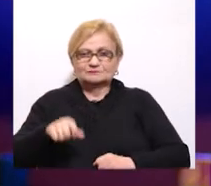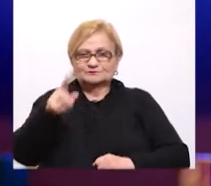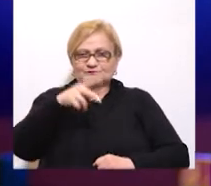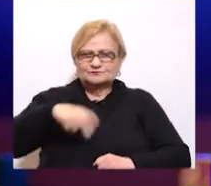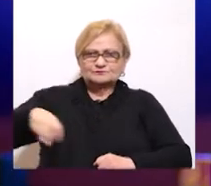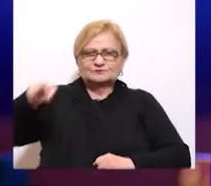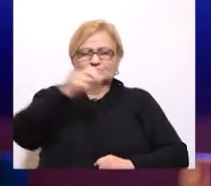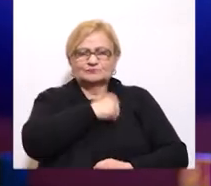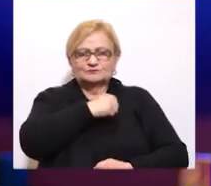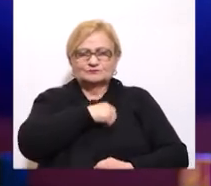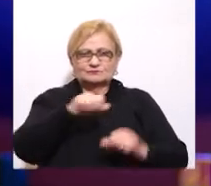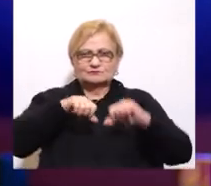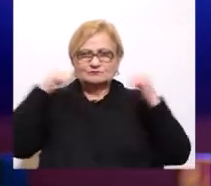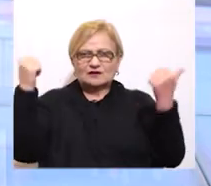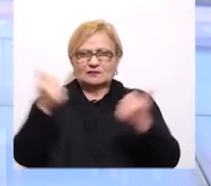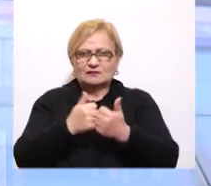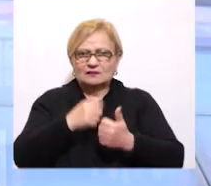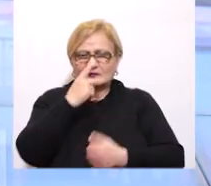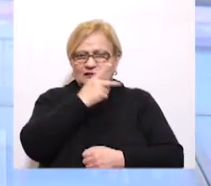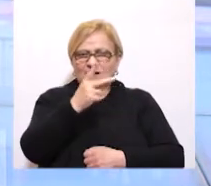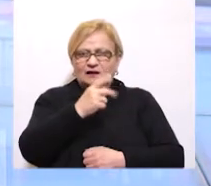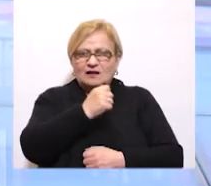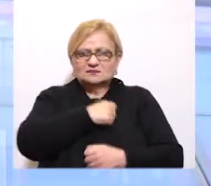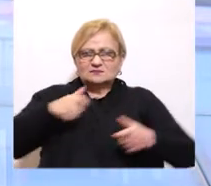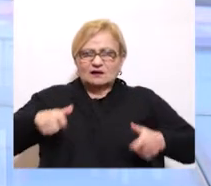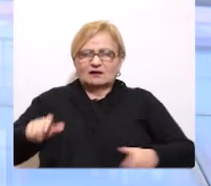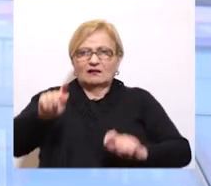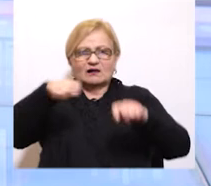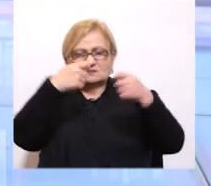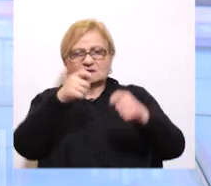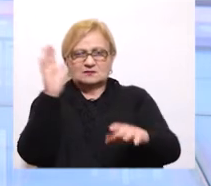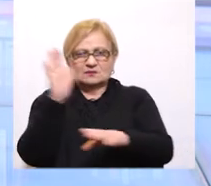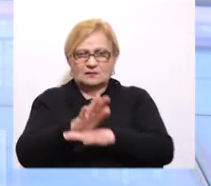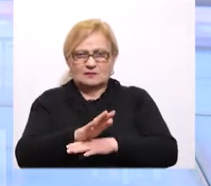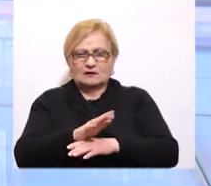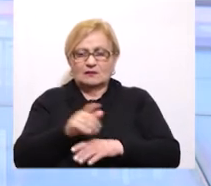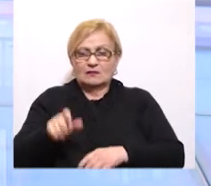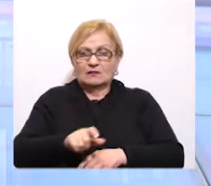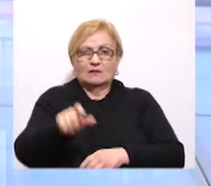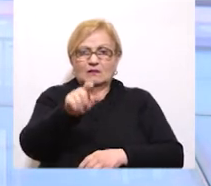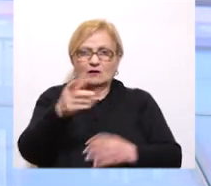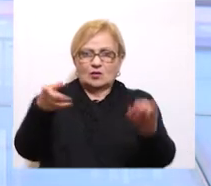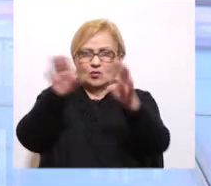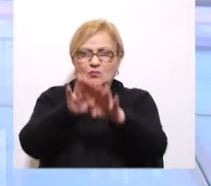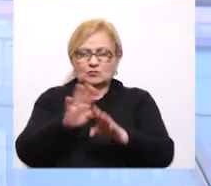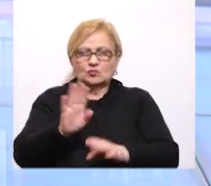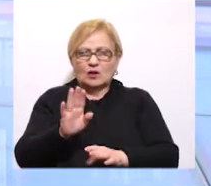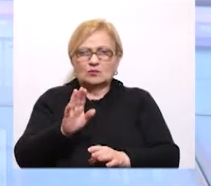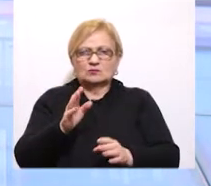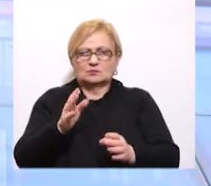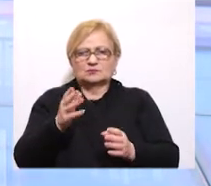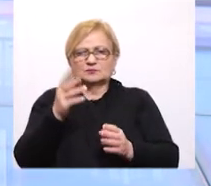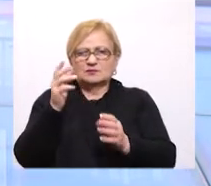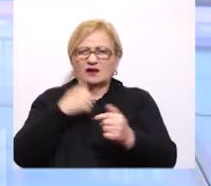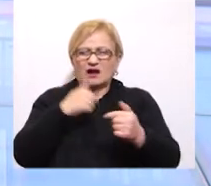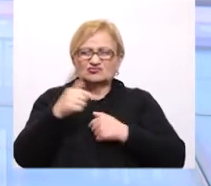შემოურბინა ჯარს ირგვლივ გმირმა, სარდლებს გადასცა მისი ბრძანება, გზას ნუშეუკრავთ გაჭირვებულებს